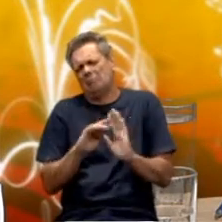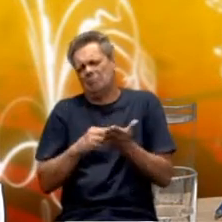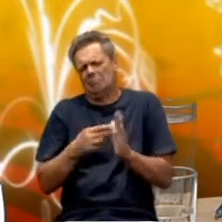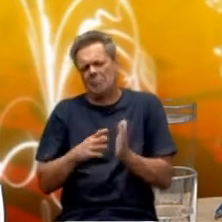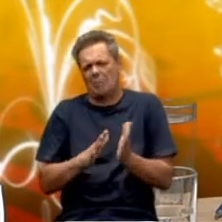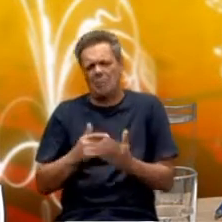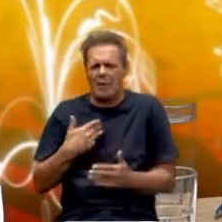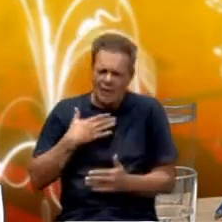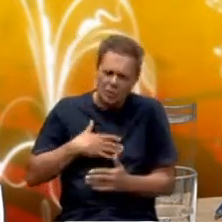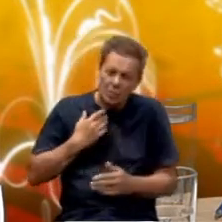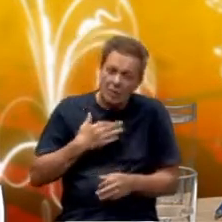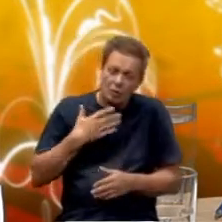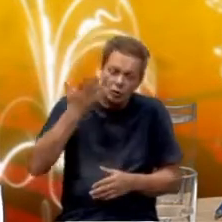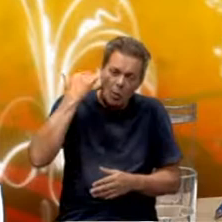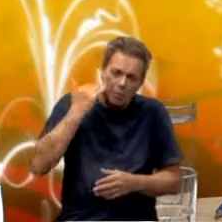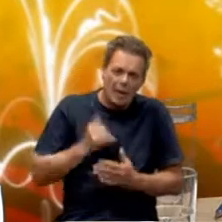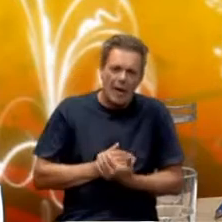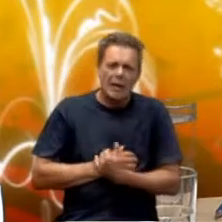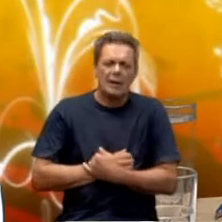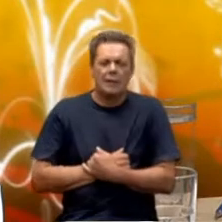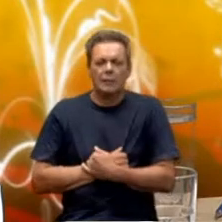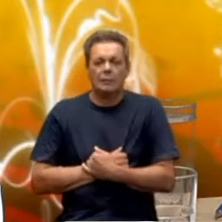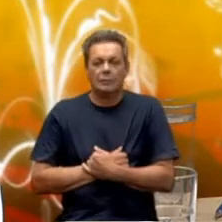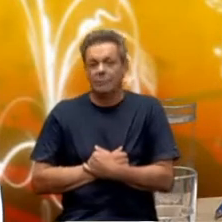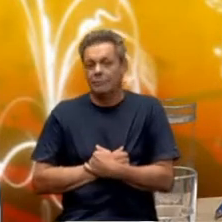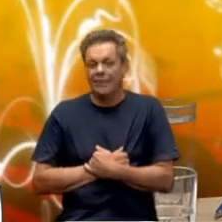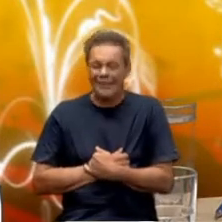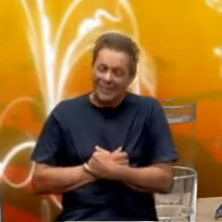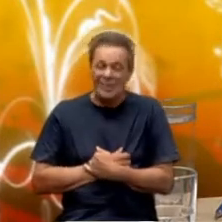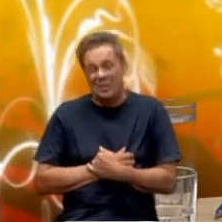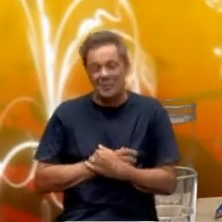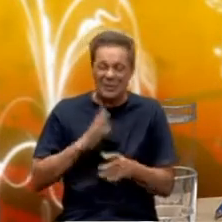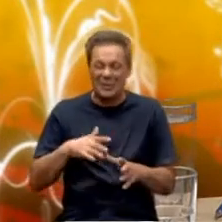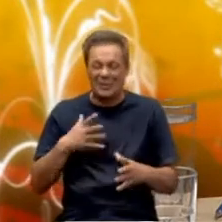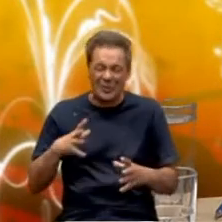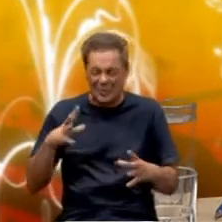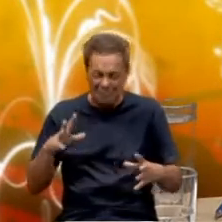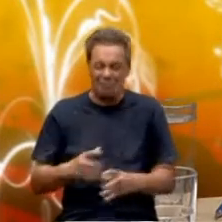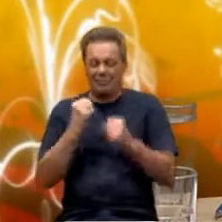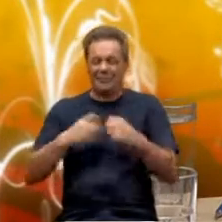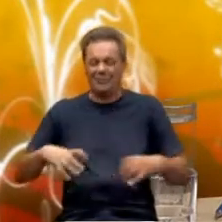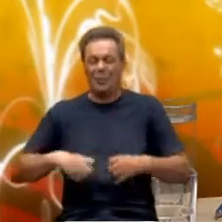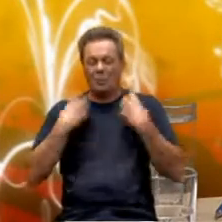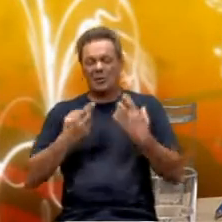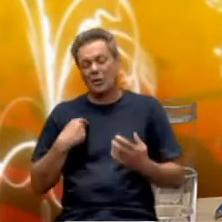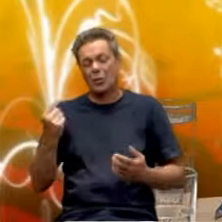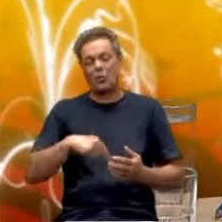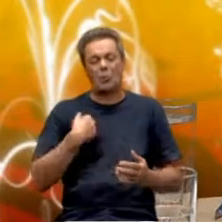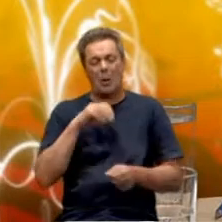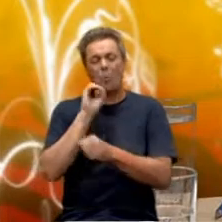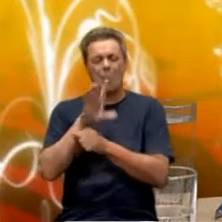im želim da se što prije, a možda su se oni prestrašli doći k meni u emisiju. Moguće. Možda su misli kog će s